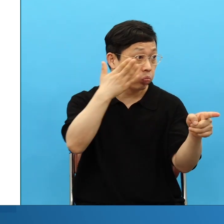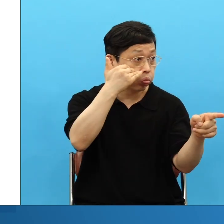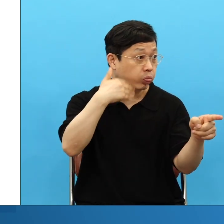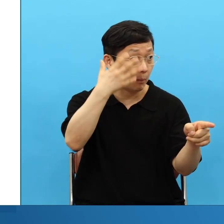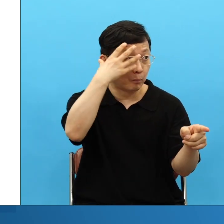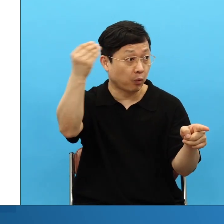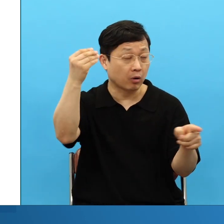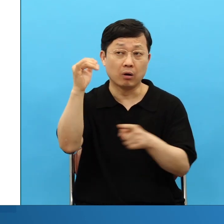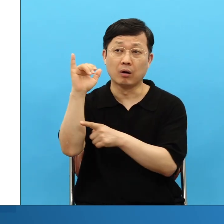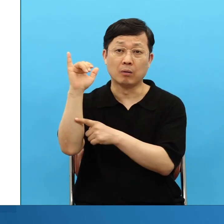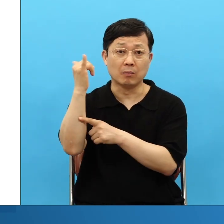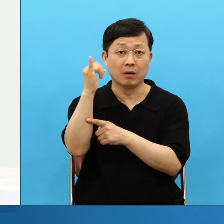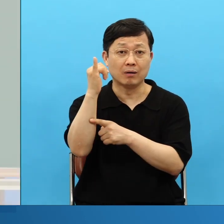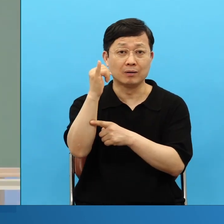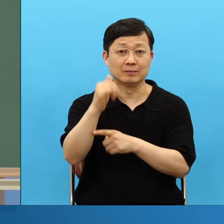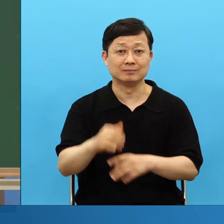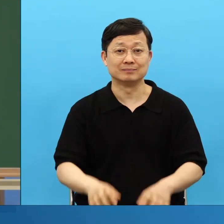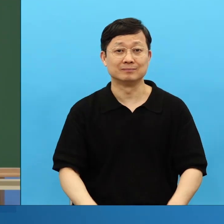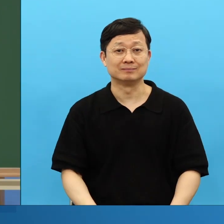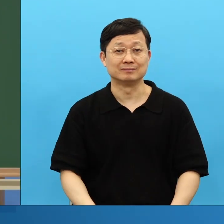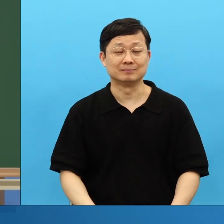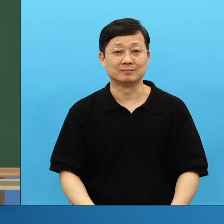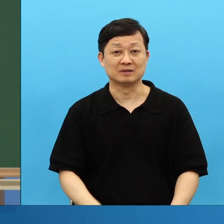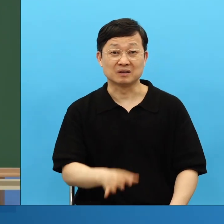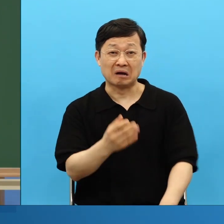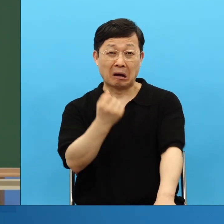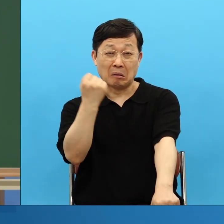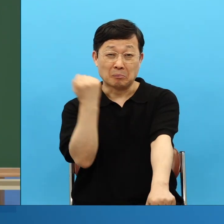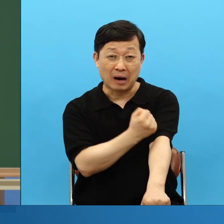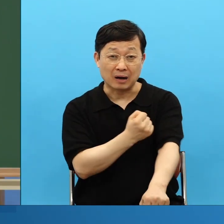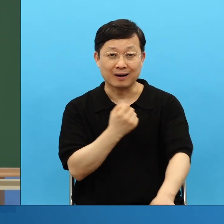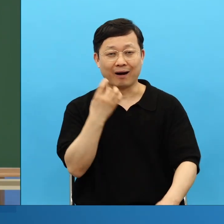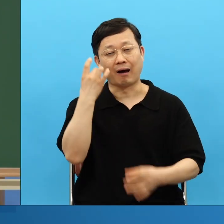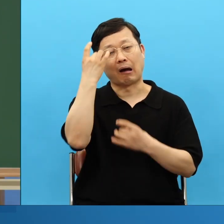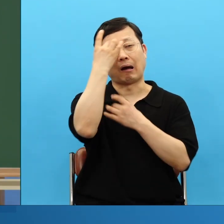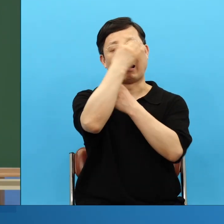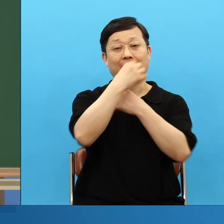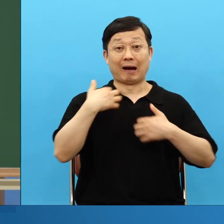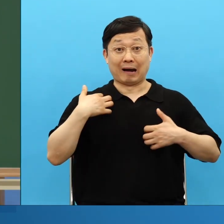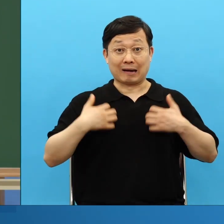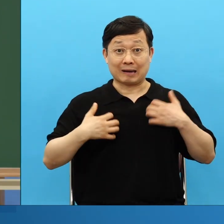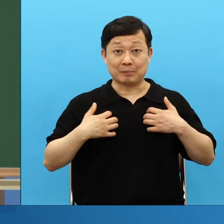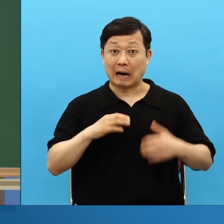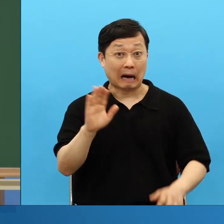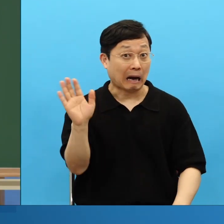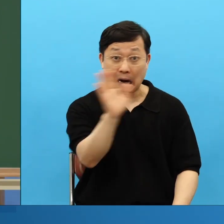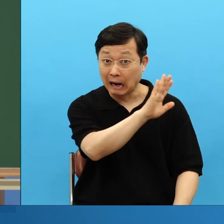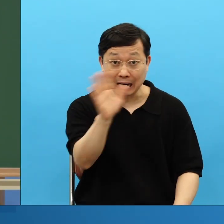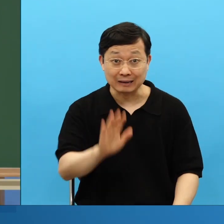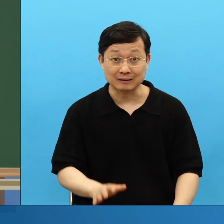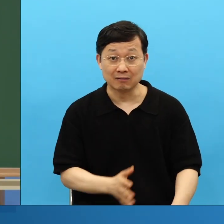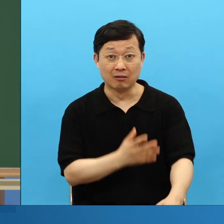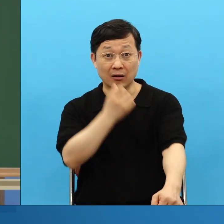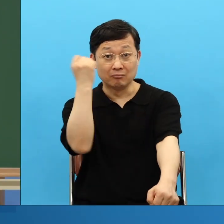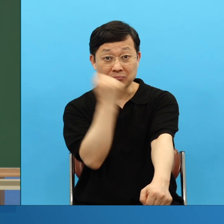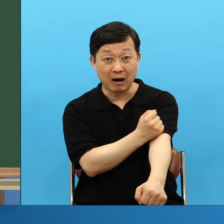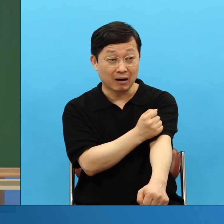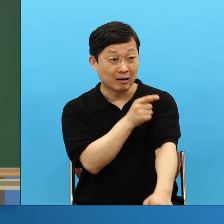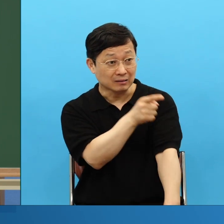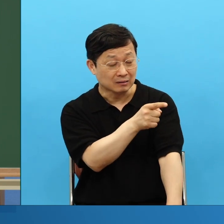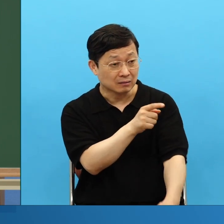이게 마약 여러분들 하면 즐거운갑다 기쁜갑다 이러죠. 제가 만난 사람들은 너무도